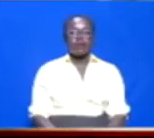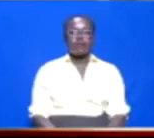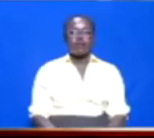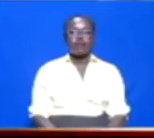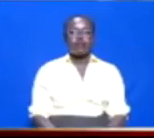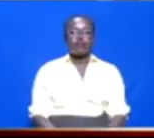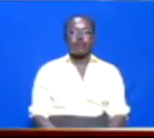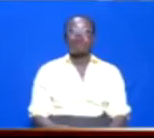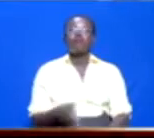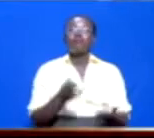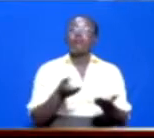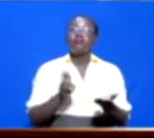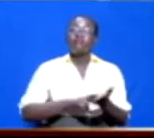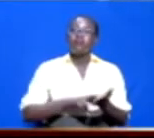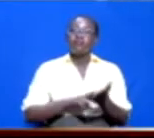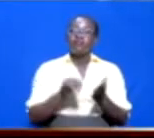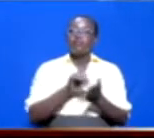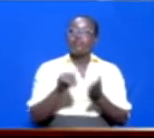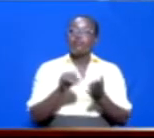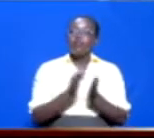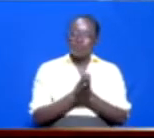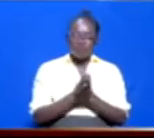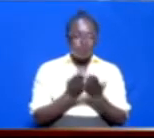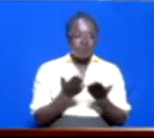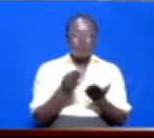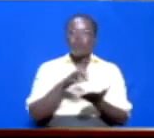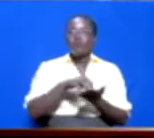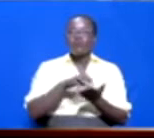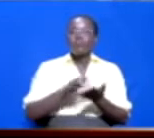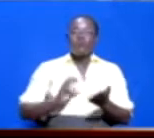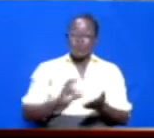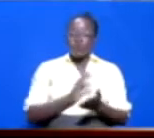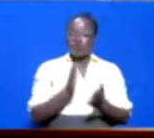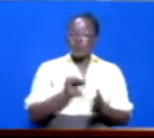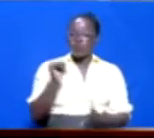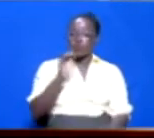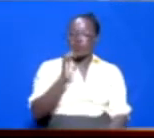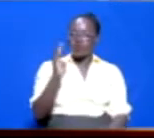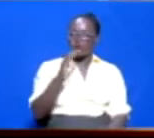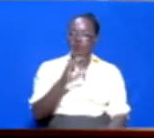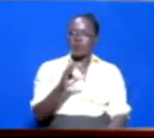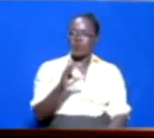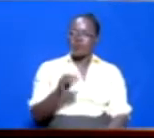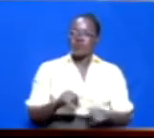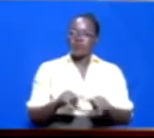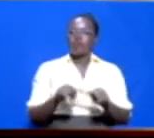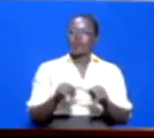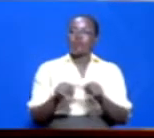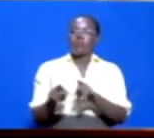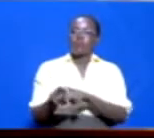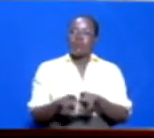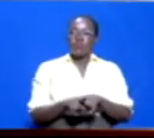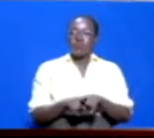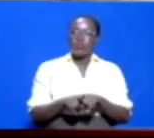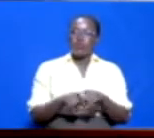ambapo shughuli ya kuwasaili wale ambao wanawania zile nafasi za makamishna wa tume ya IEBC inaendelea pale, na bila shaka